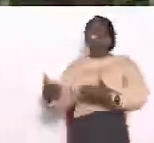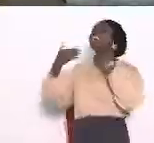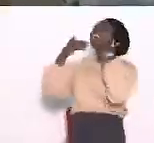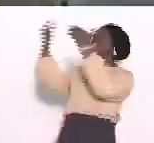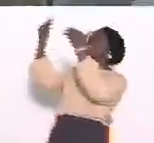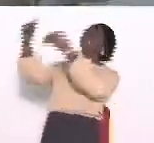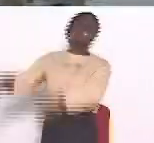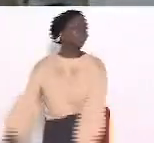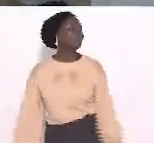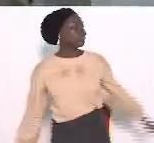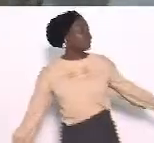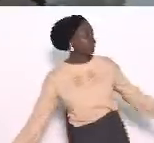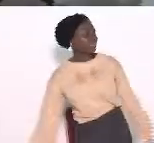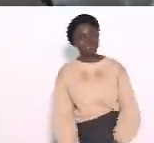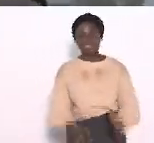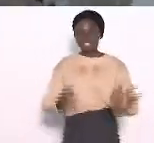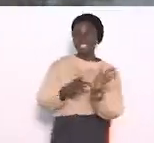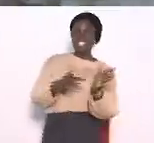m